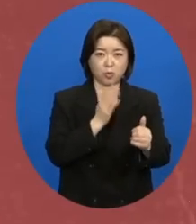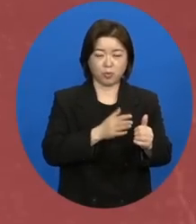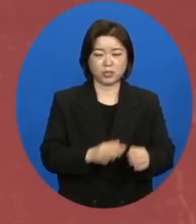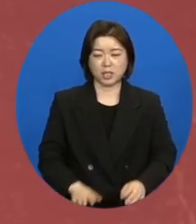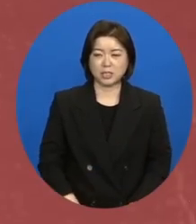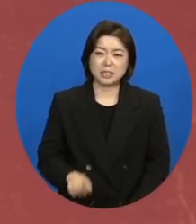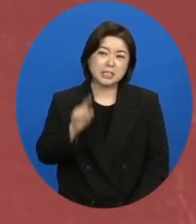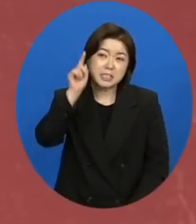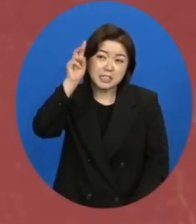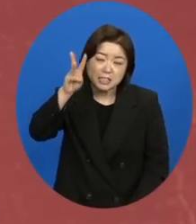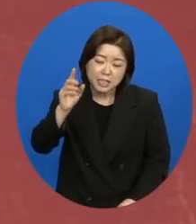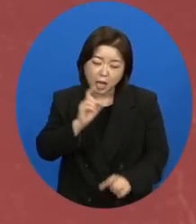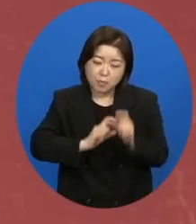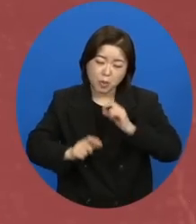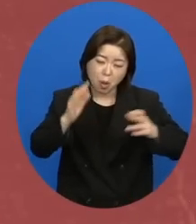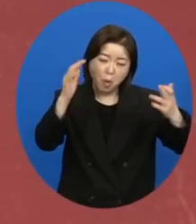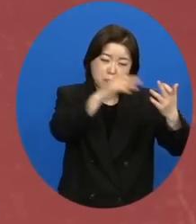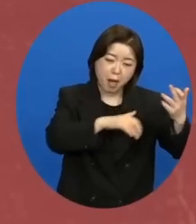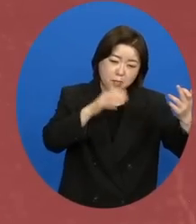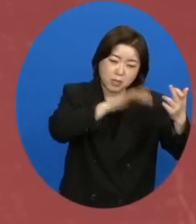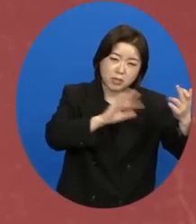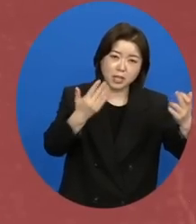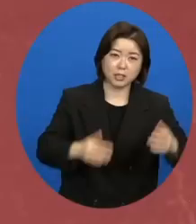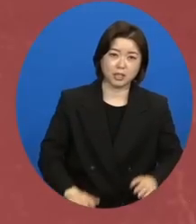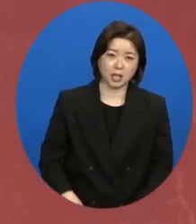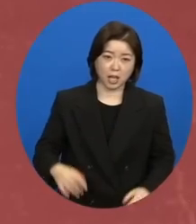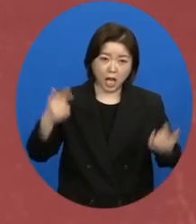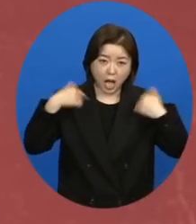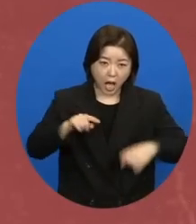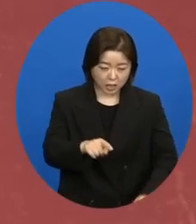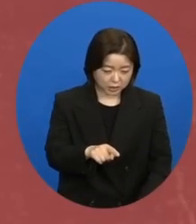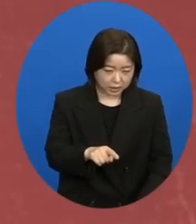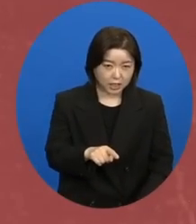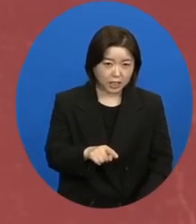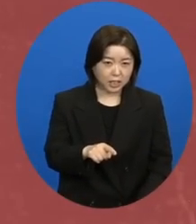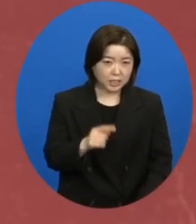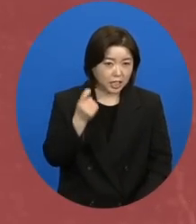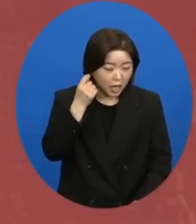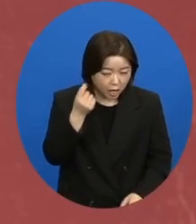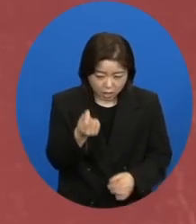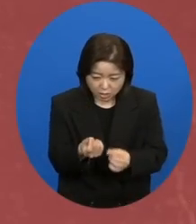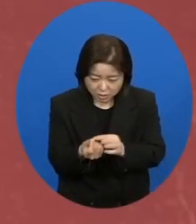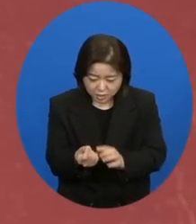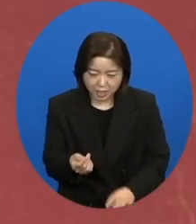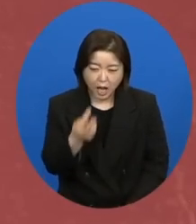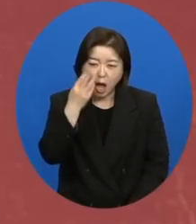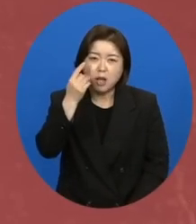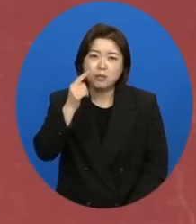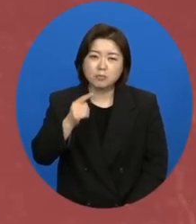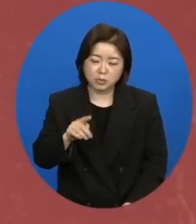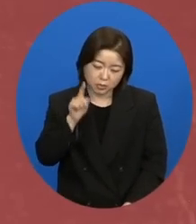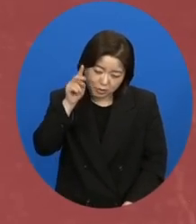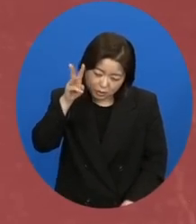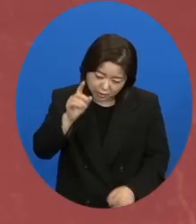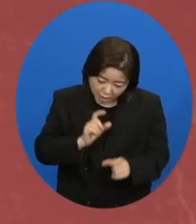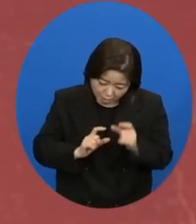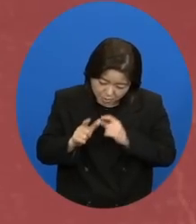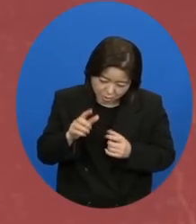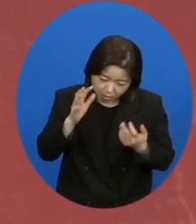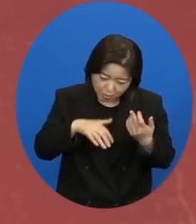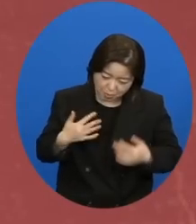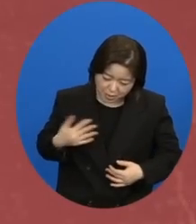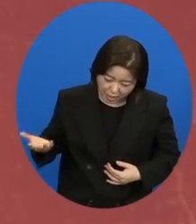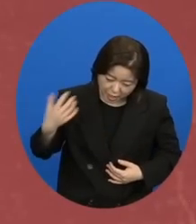거. 매일! 이거 나오잖아, 여기. 미국 놈들 3일만 더 파면 되는 거 우리에게